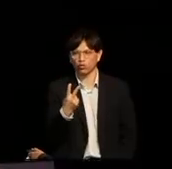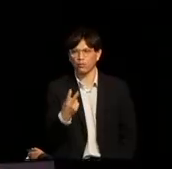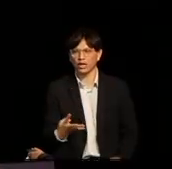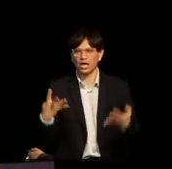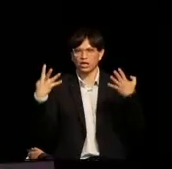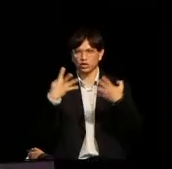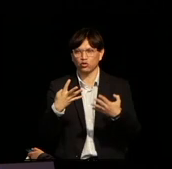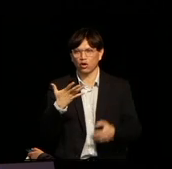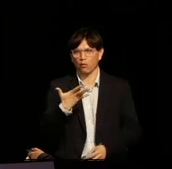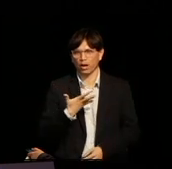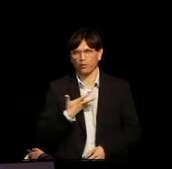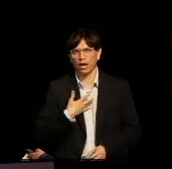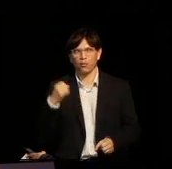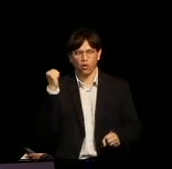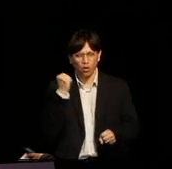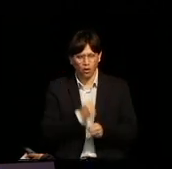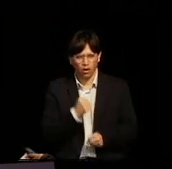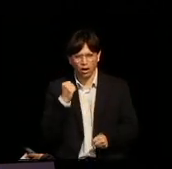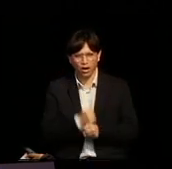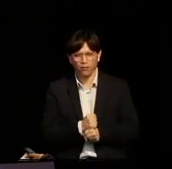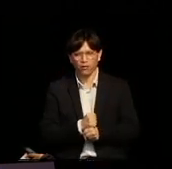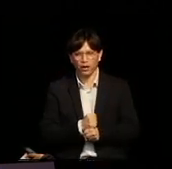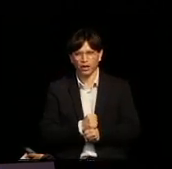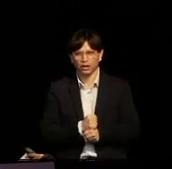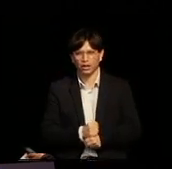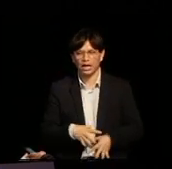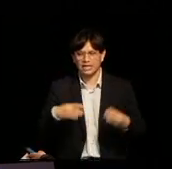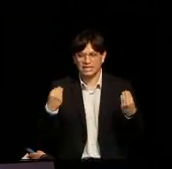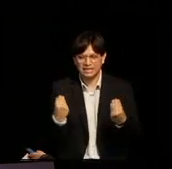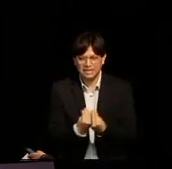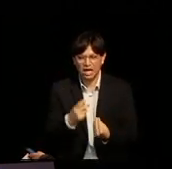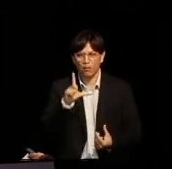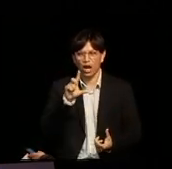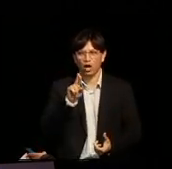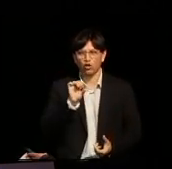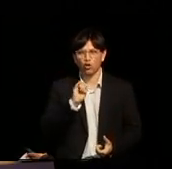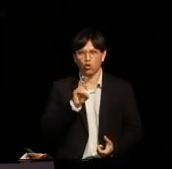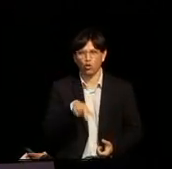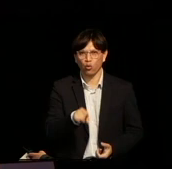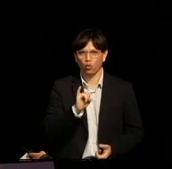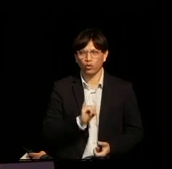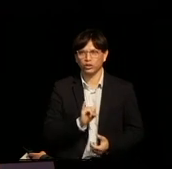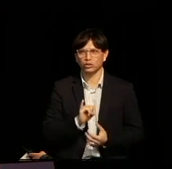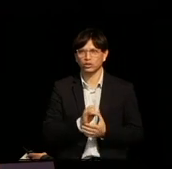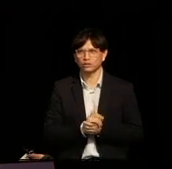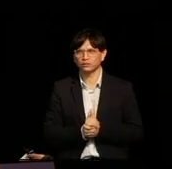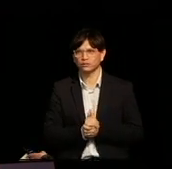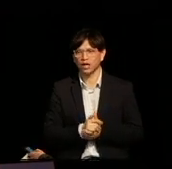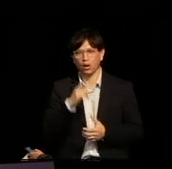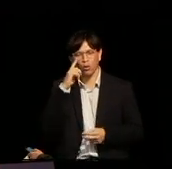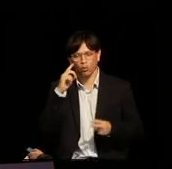avevamo già lavorato su una bozza di vademcum insieme con Don Luigi e e poi c avevamo fatto un